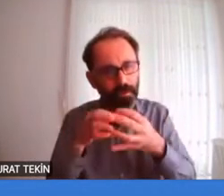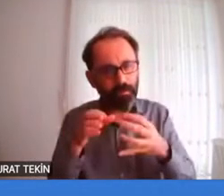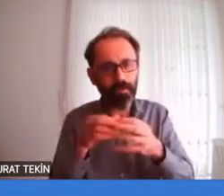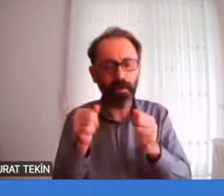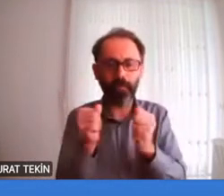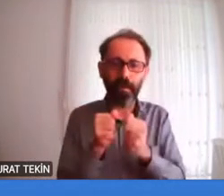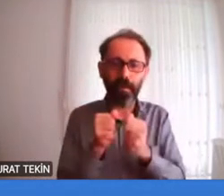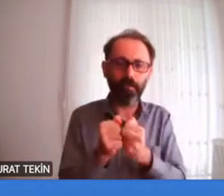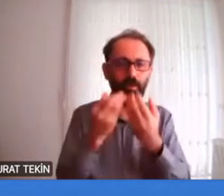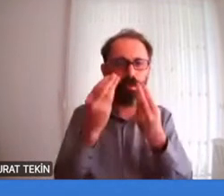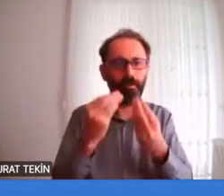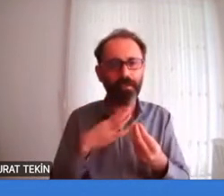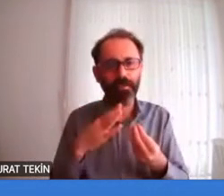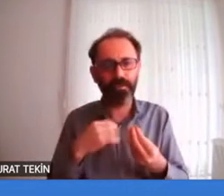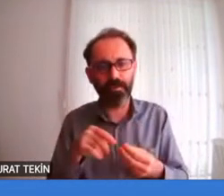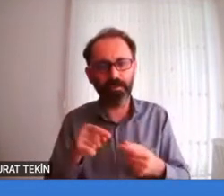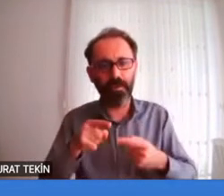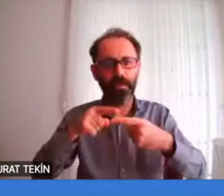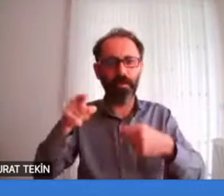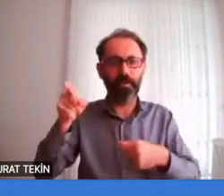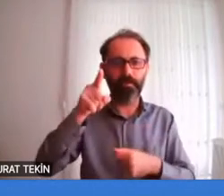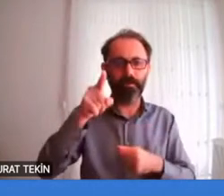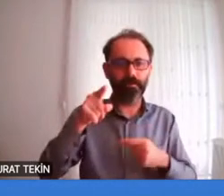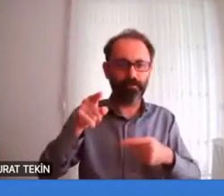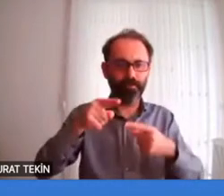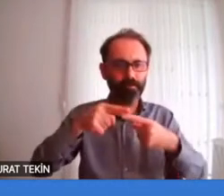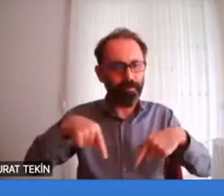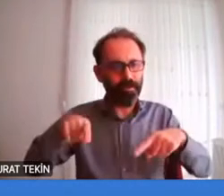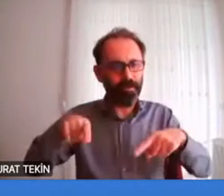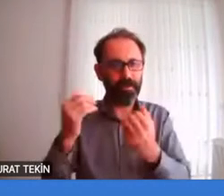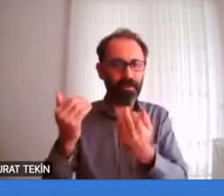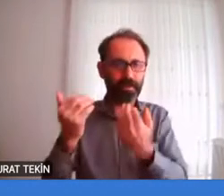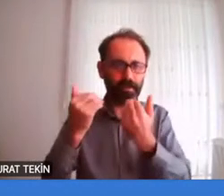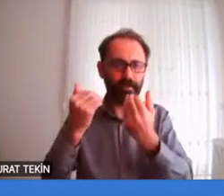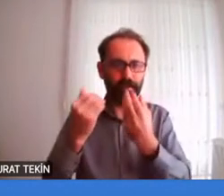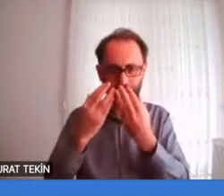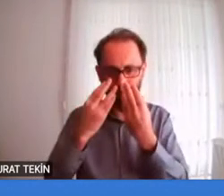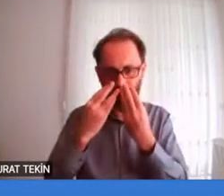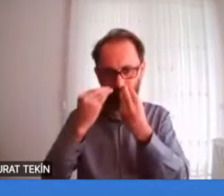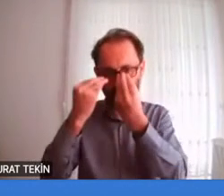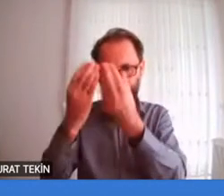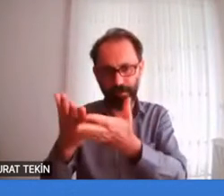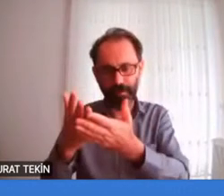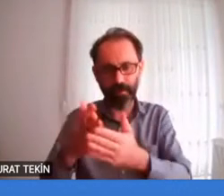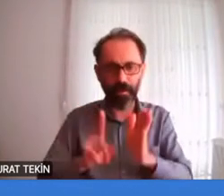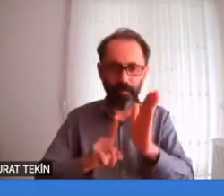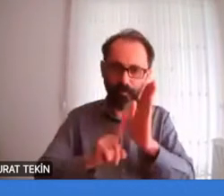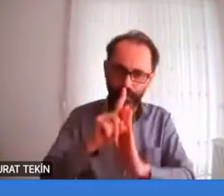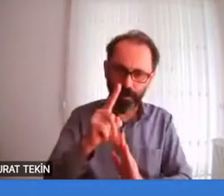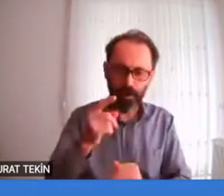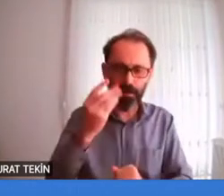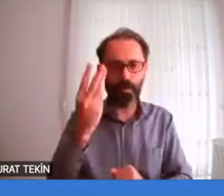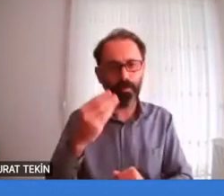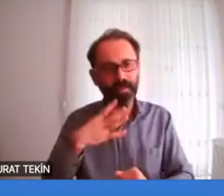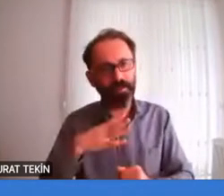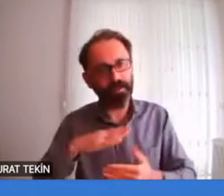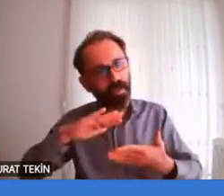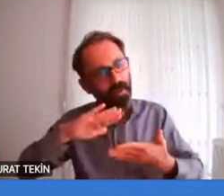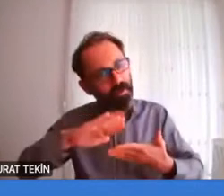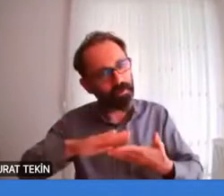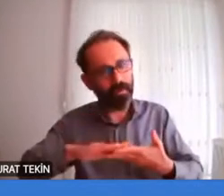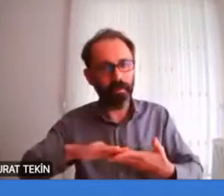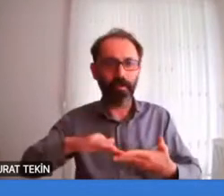görmek istiyorum. İnşallah, inşallah. Başarılar diliyorum arkadaşlar. Başarınızı dinlemek